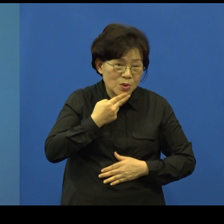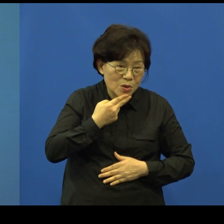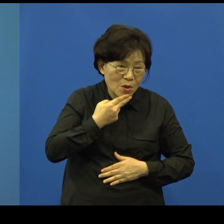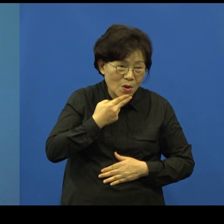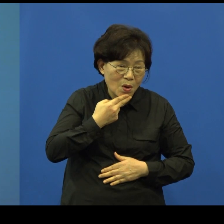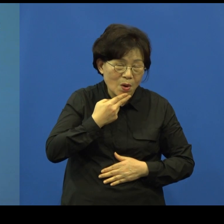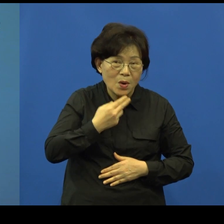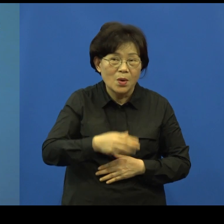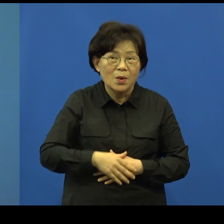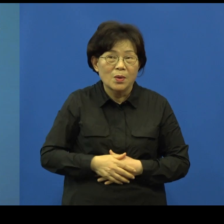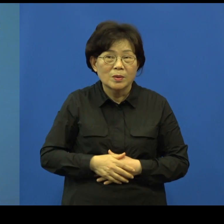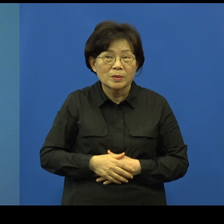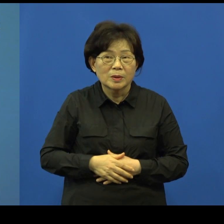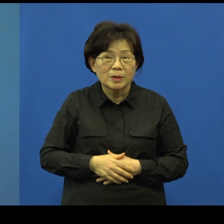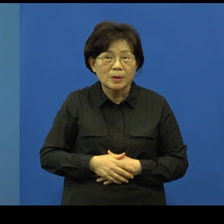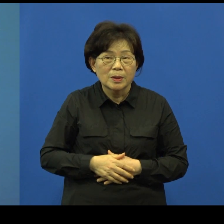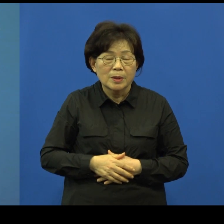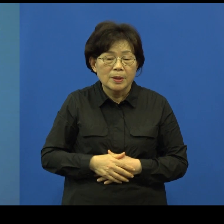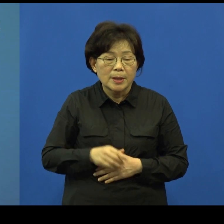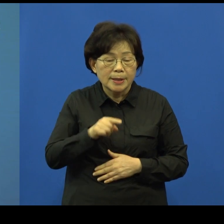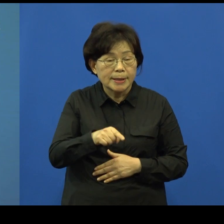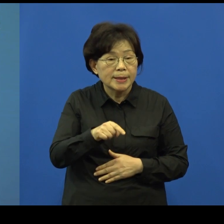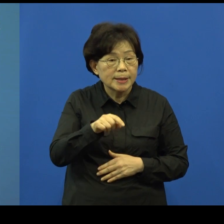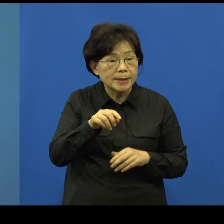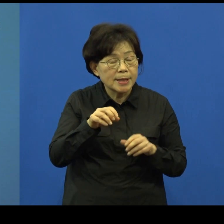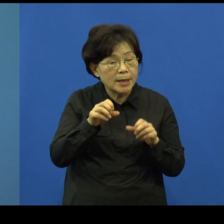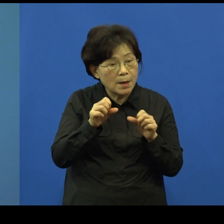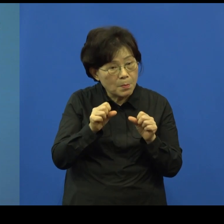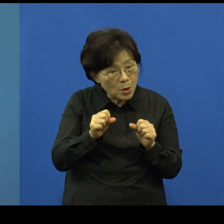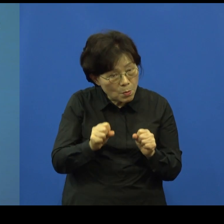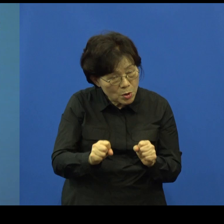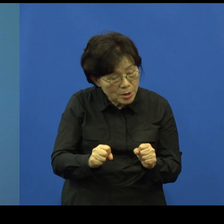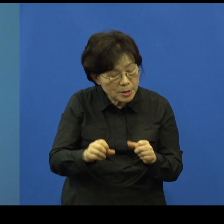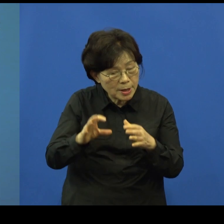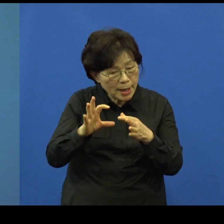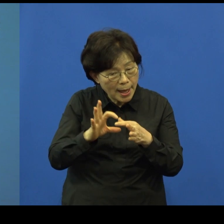여러분, 관조라는 거는 머물러서 계속 지켜보는 거예요.